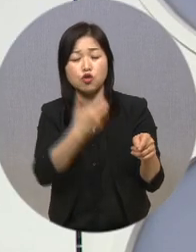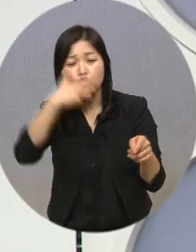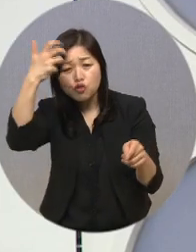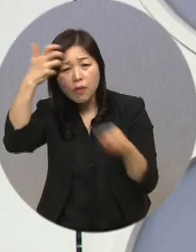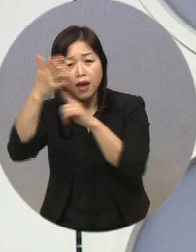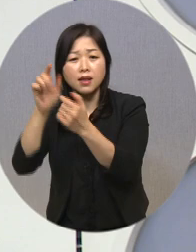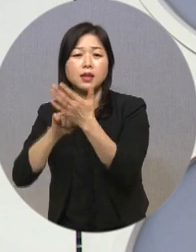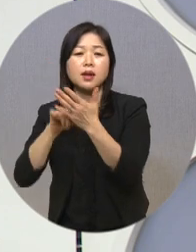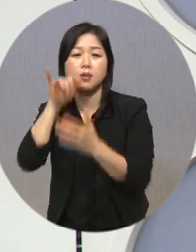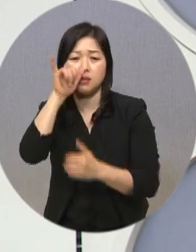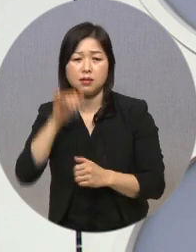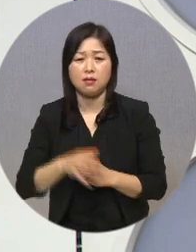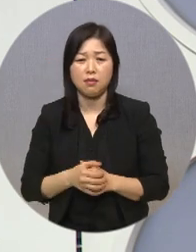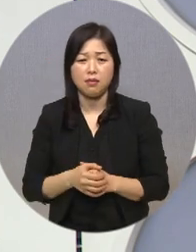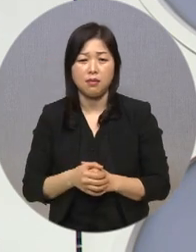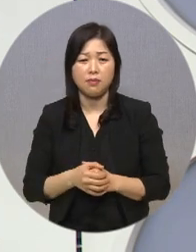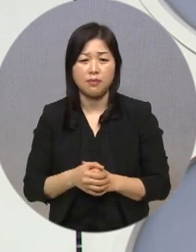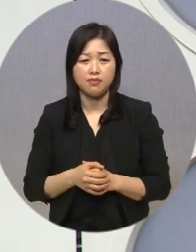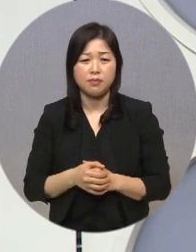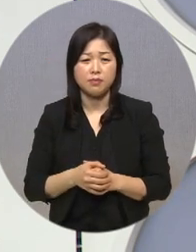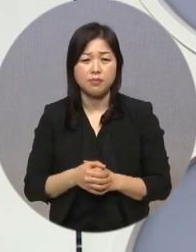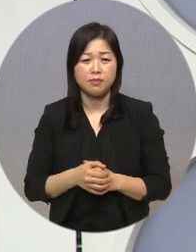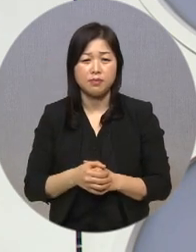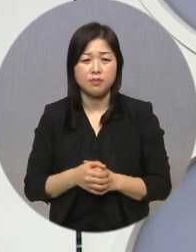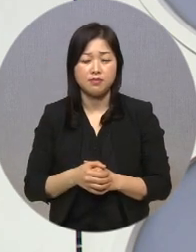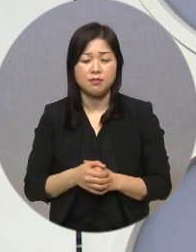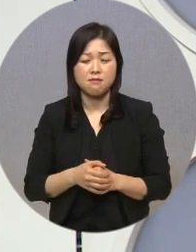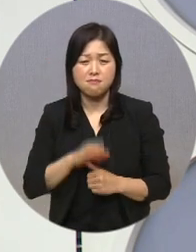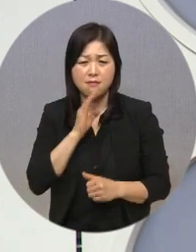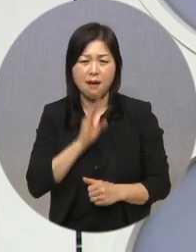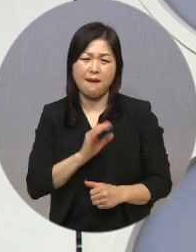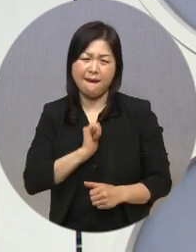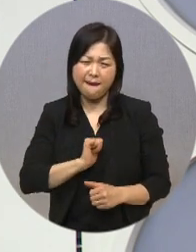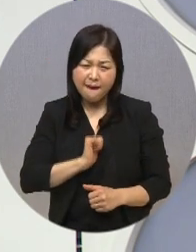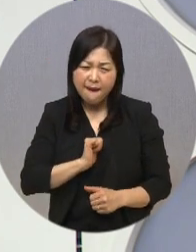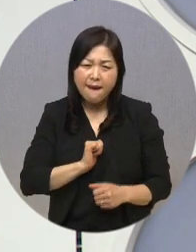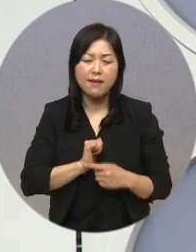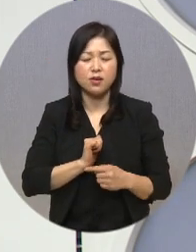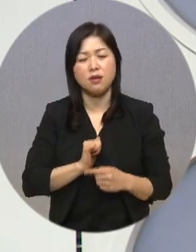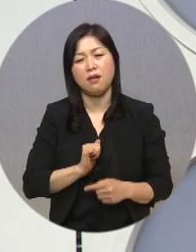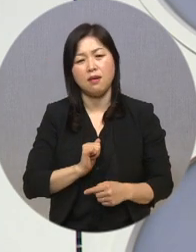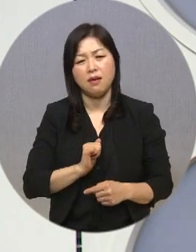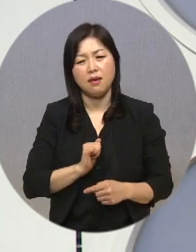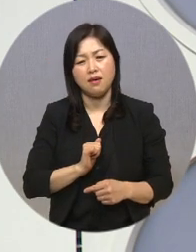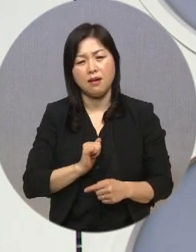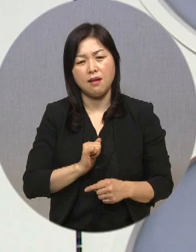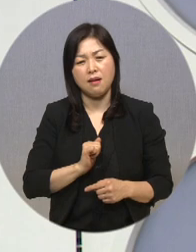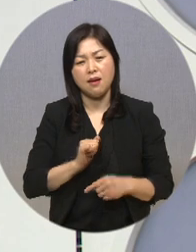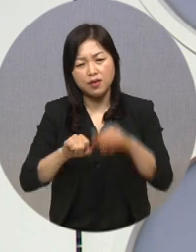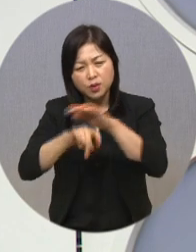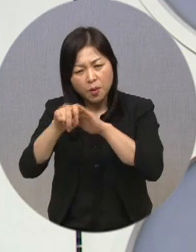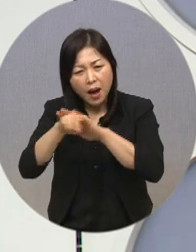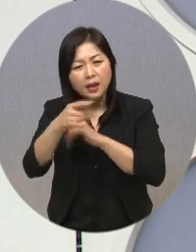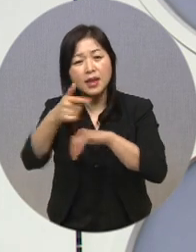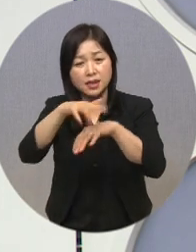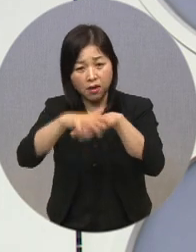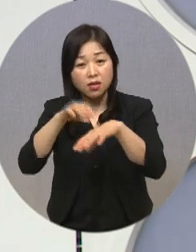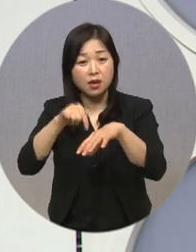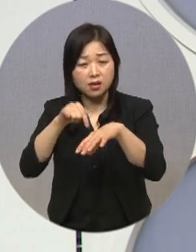나타나면서 그러면서 악을 물고 남쪽에 내려가서 대전에 들어가서